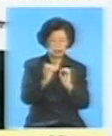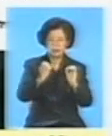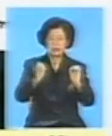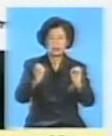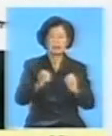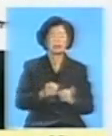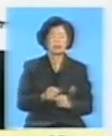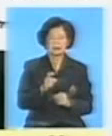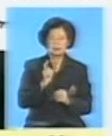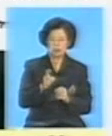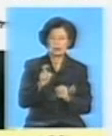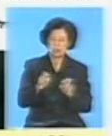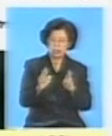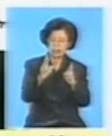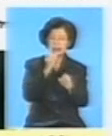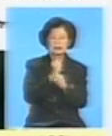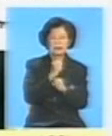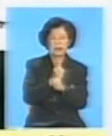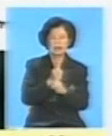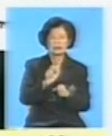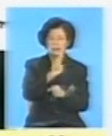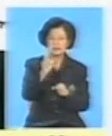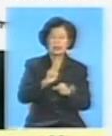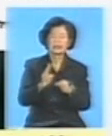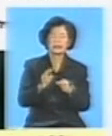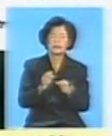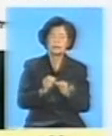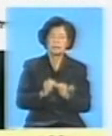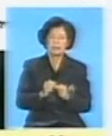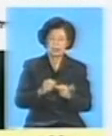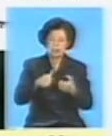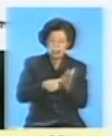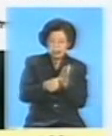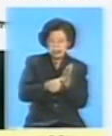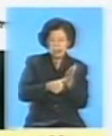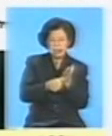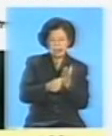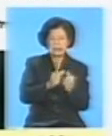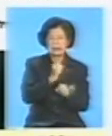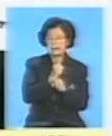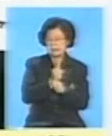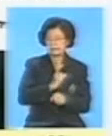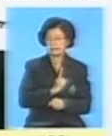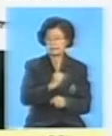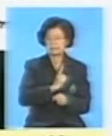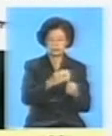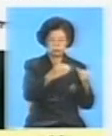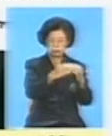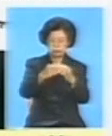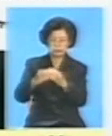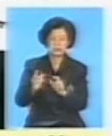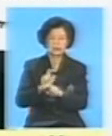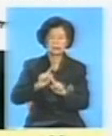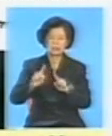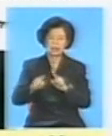เราก็จะต้องเร่งรัดในการดำเนินงานโดยใช้ลักษณะการแก้ไขเรื่องความมีเอกภาพในการทำงานของแต่ละหน่วยงานแต่ละกระทรวงกล